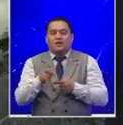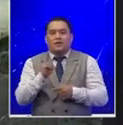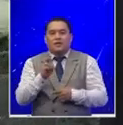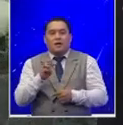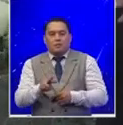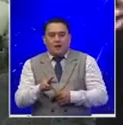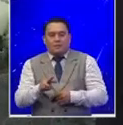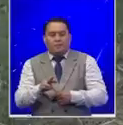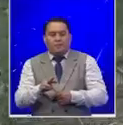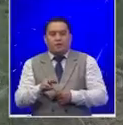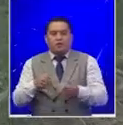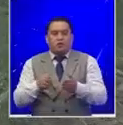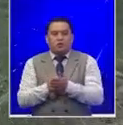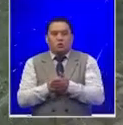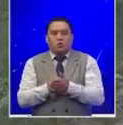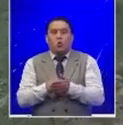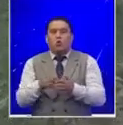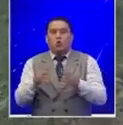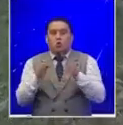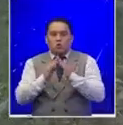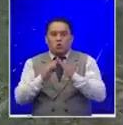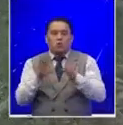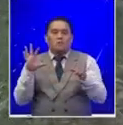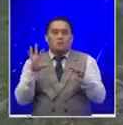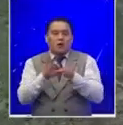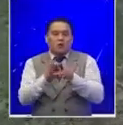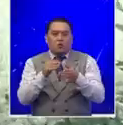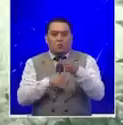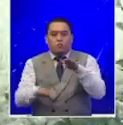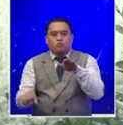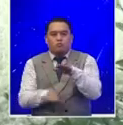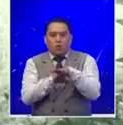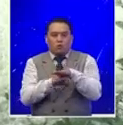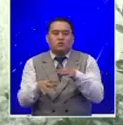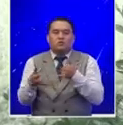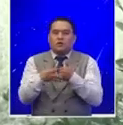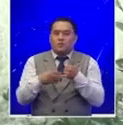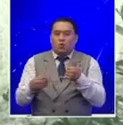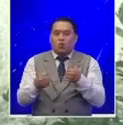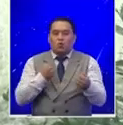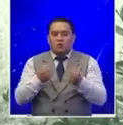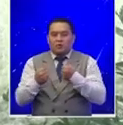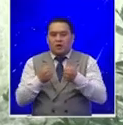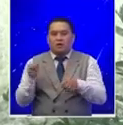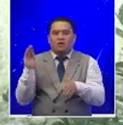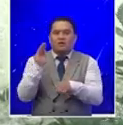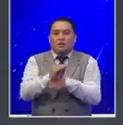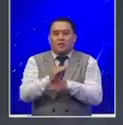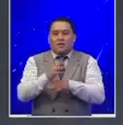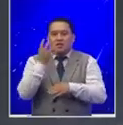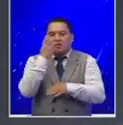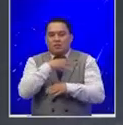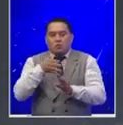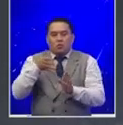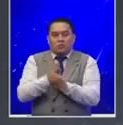14 километров от котельной до потребителей. Более 5 километров надземного трубопровода в этом году утеплят пенополиуретаном. Это снизит теплопотери